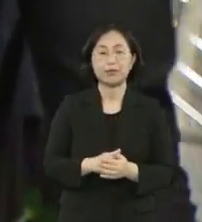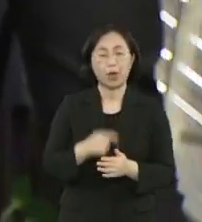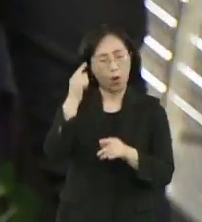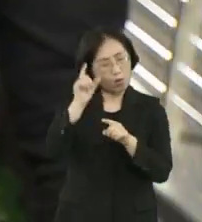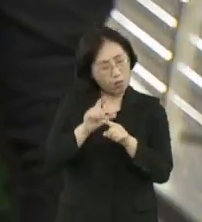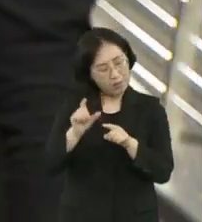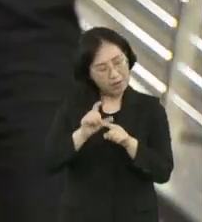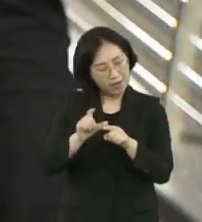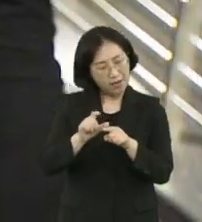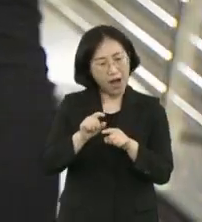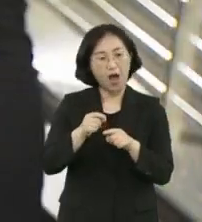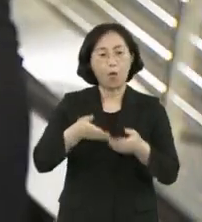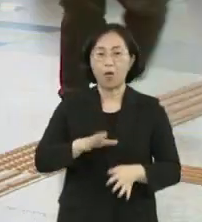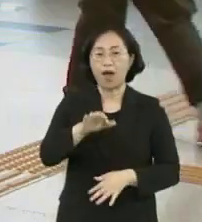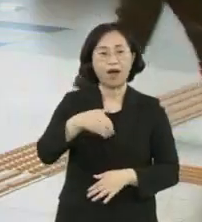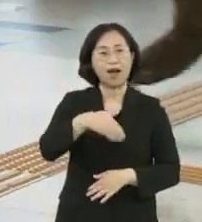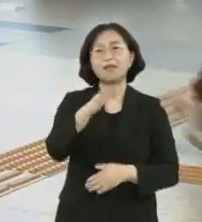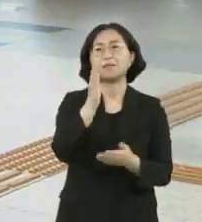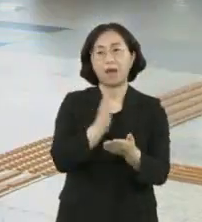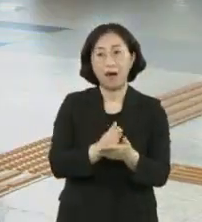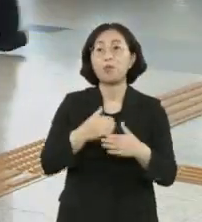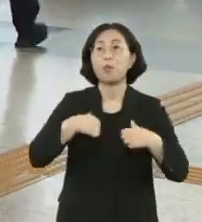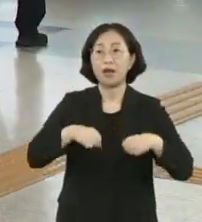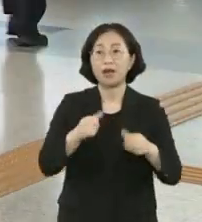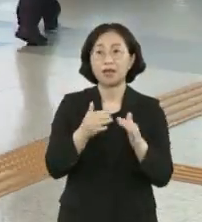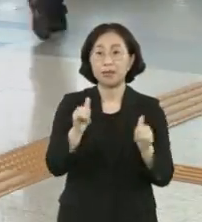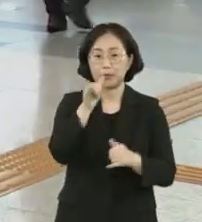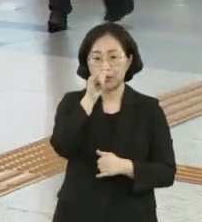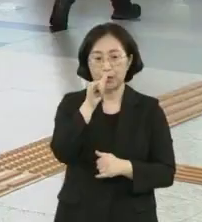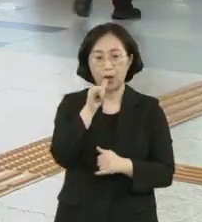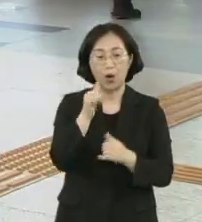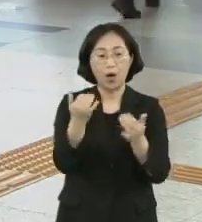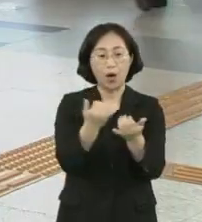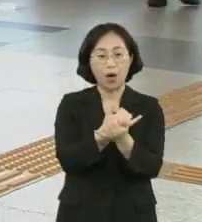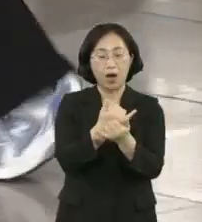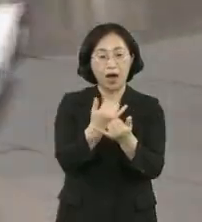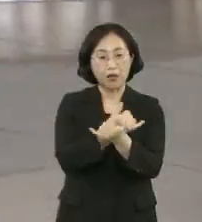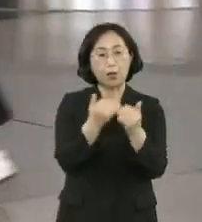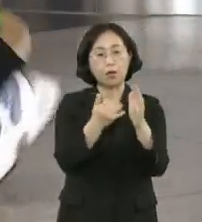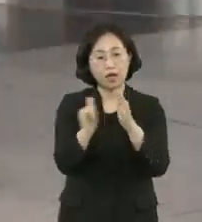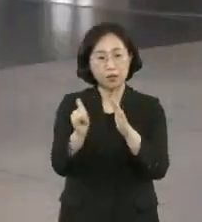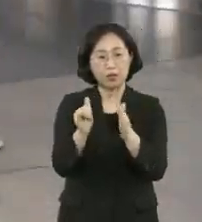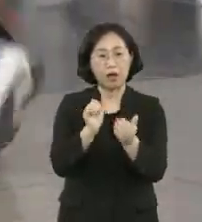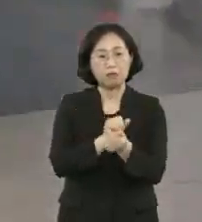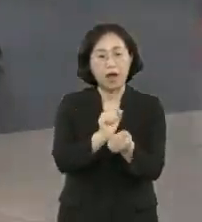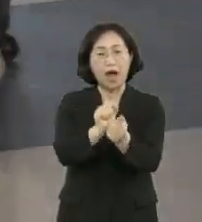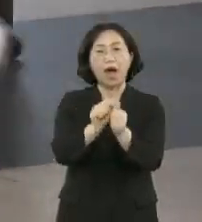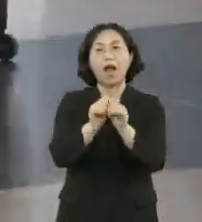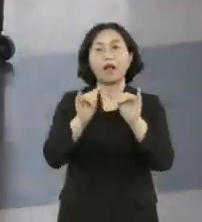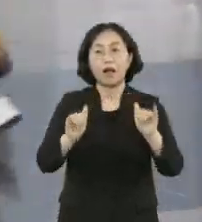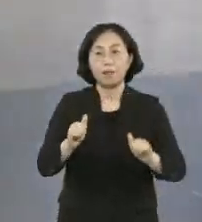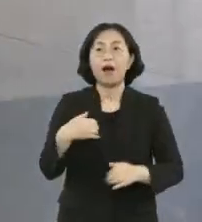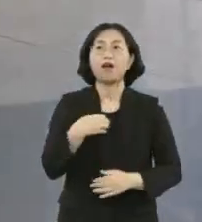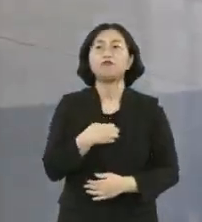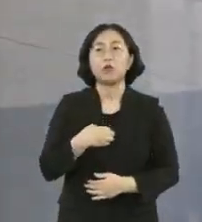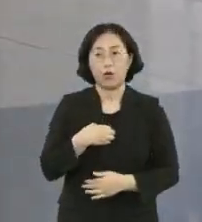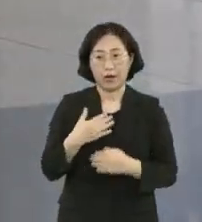끝에 고향 방문을 포기한 사람들도 많습니다. 행여 가족 간 코로나 감염이 발생하지 않을까 우려스럽기